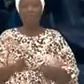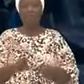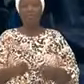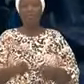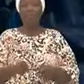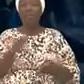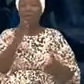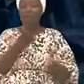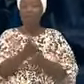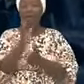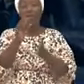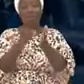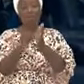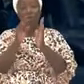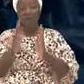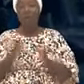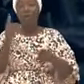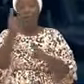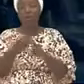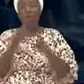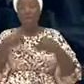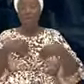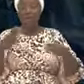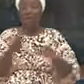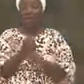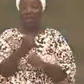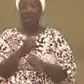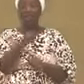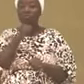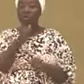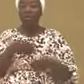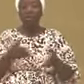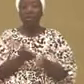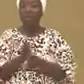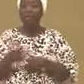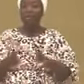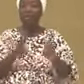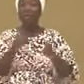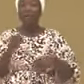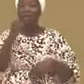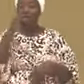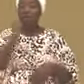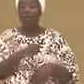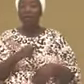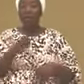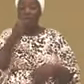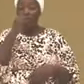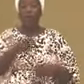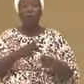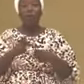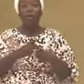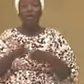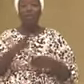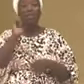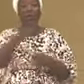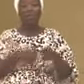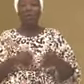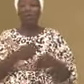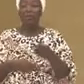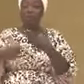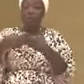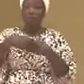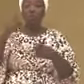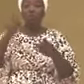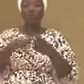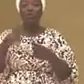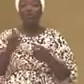ce qu'il a pris injustement par le mal par les pratiques maléfique à hiva retourneur cela aux